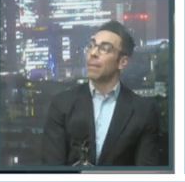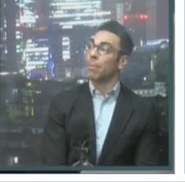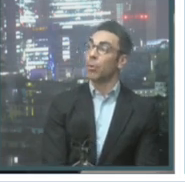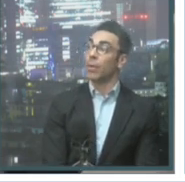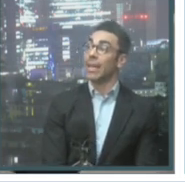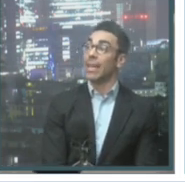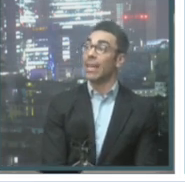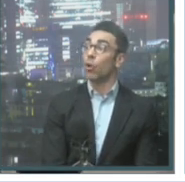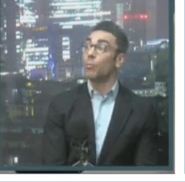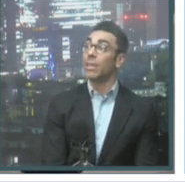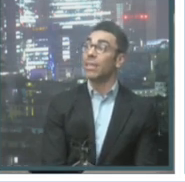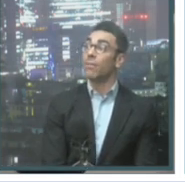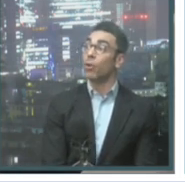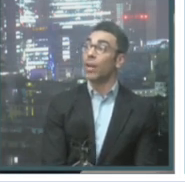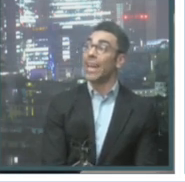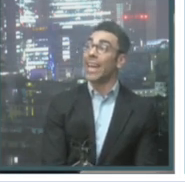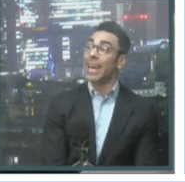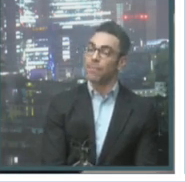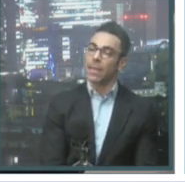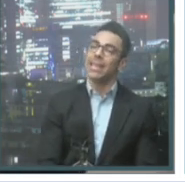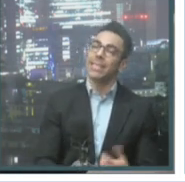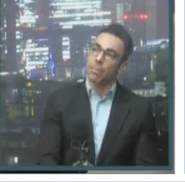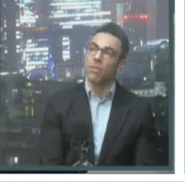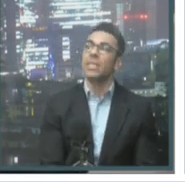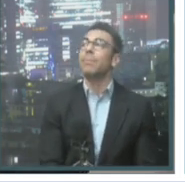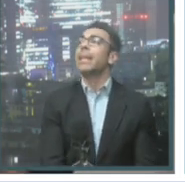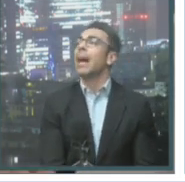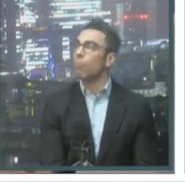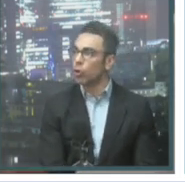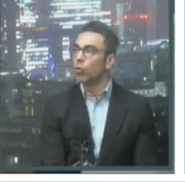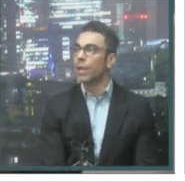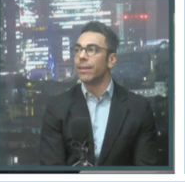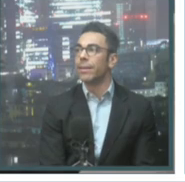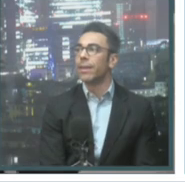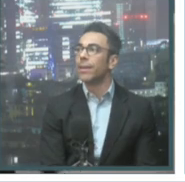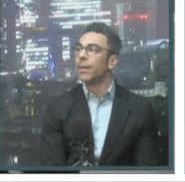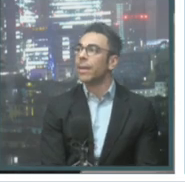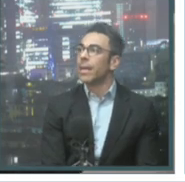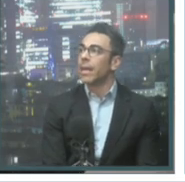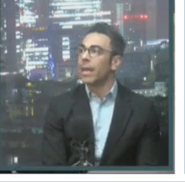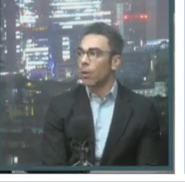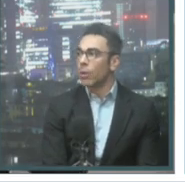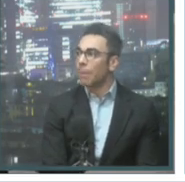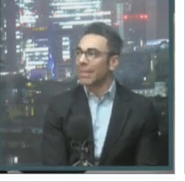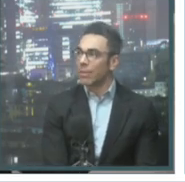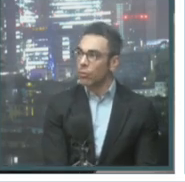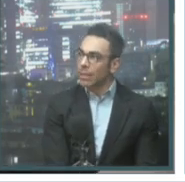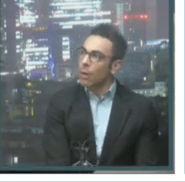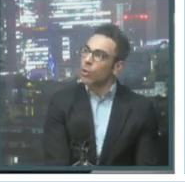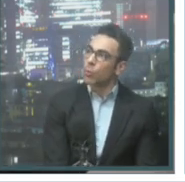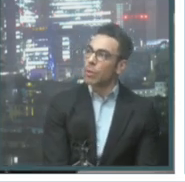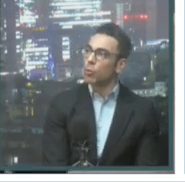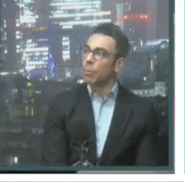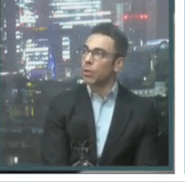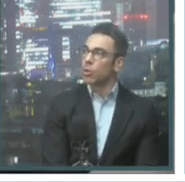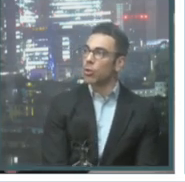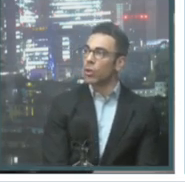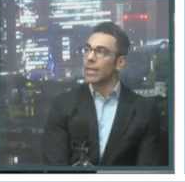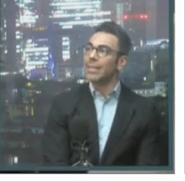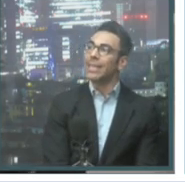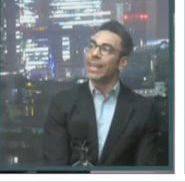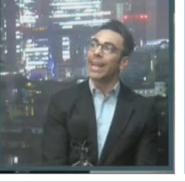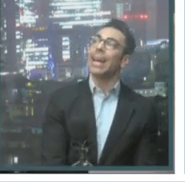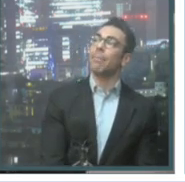perché proprio l'obiettivo è essere più visibili al mondo lente quindi partendo da questo presupposto